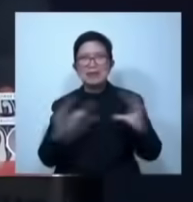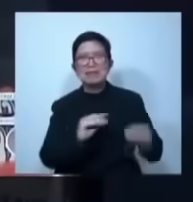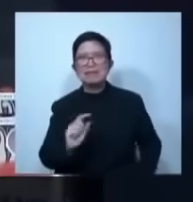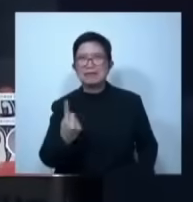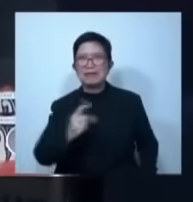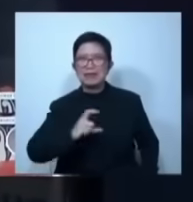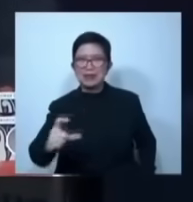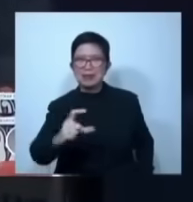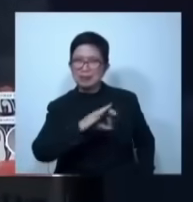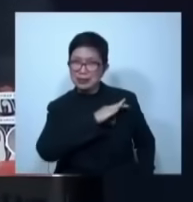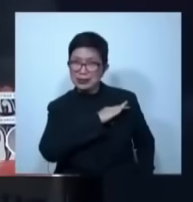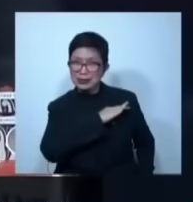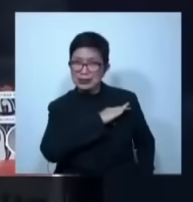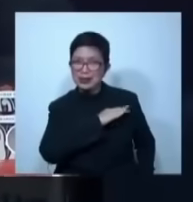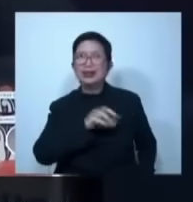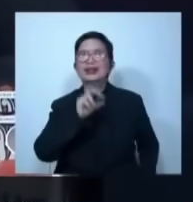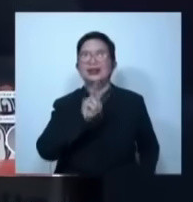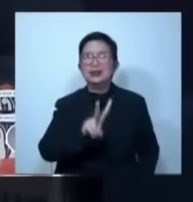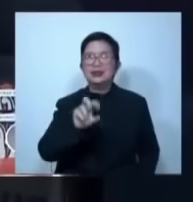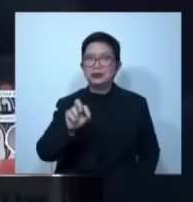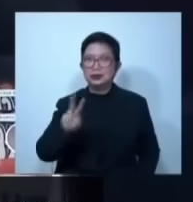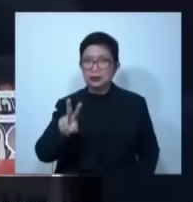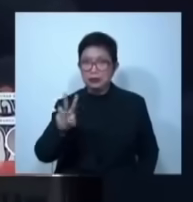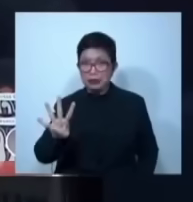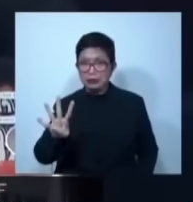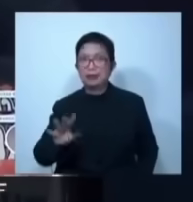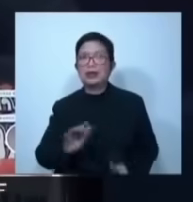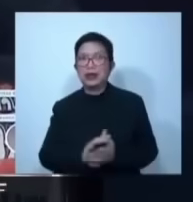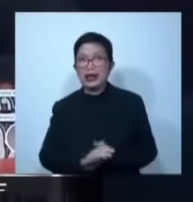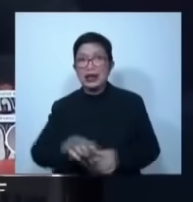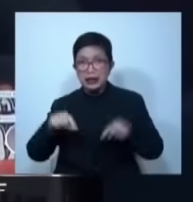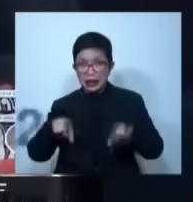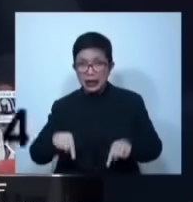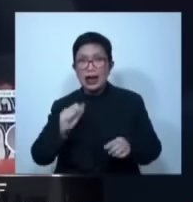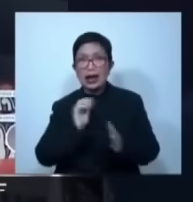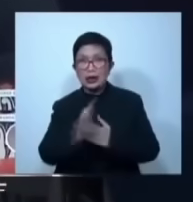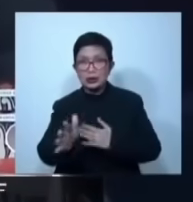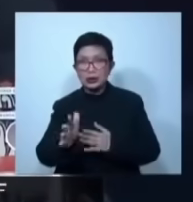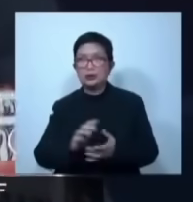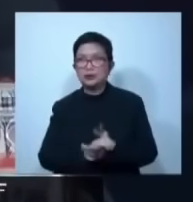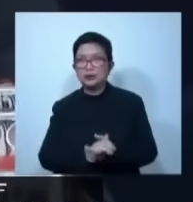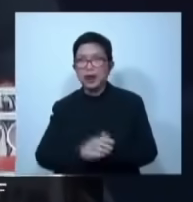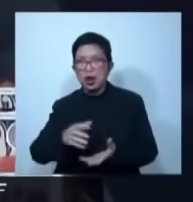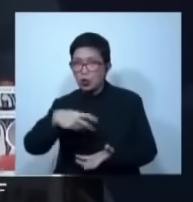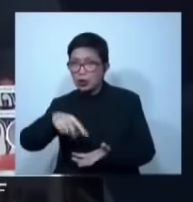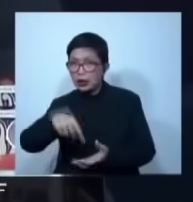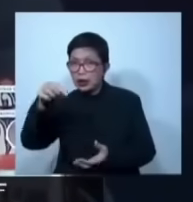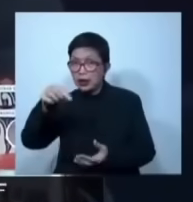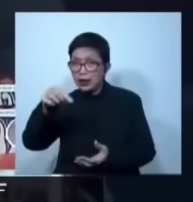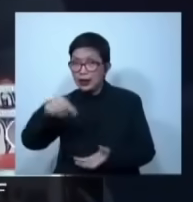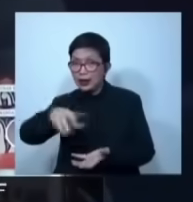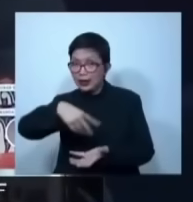calon presiden 2024 di segmen ini kami akan melanjutkan mengundi pertanyaan dari